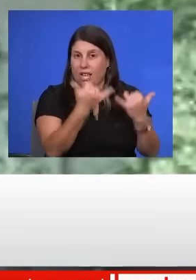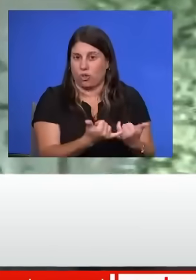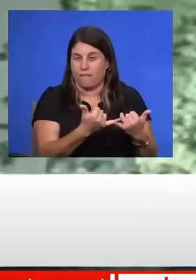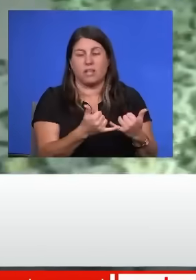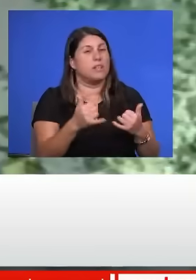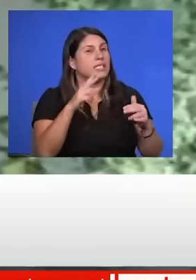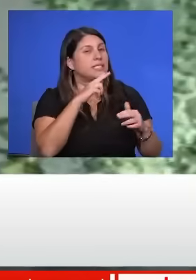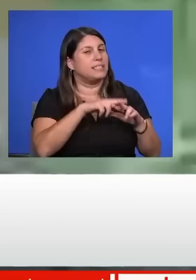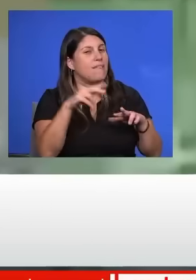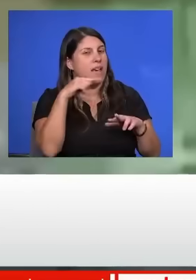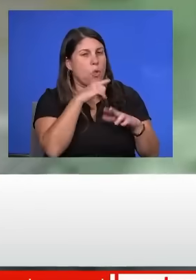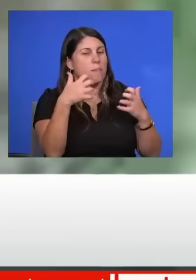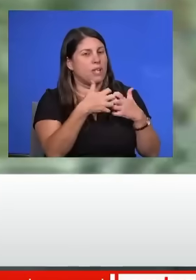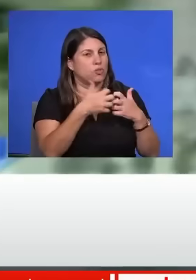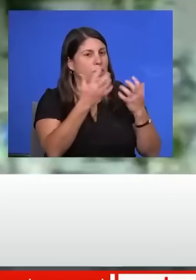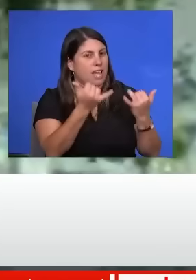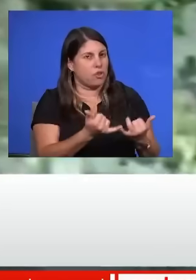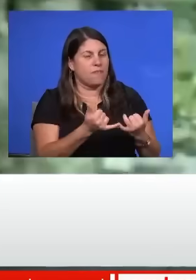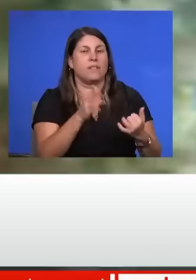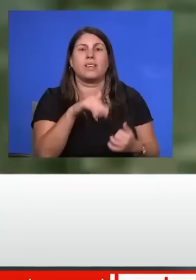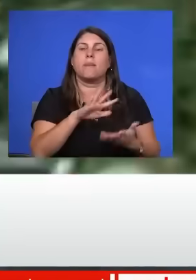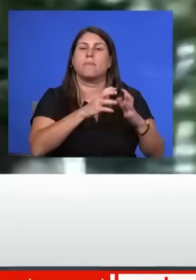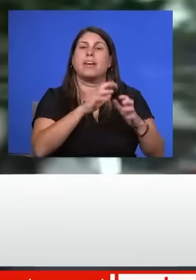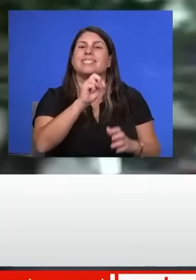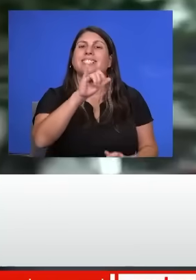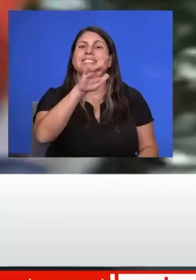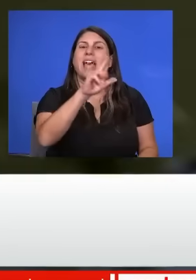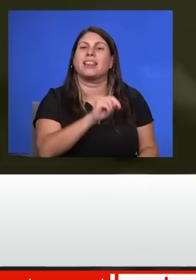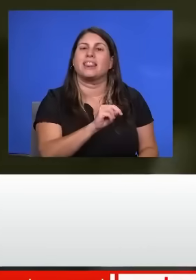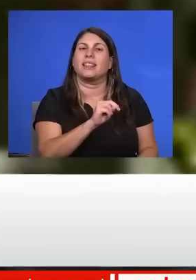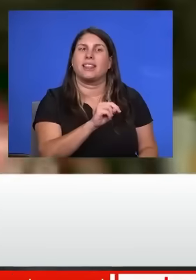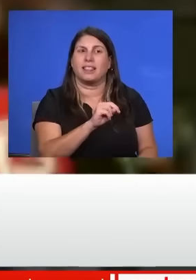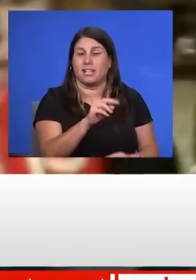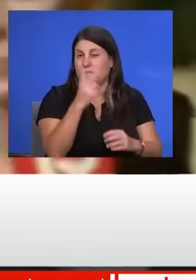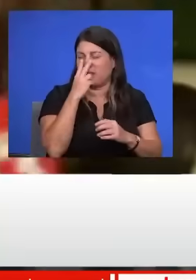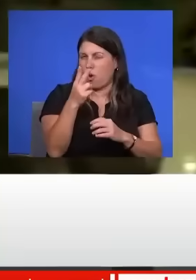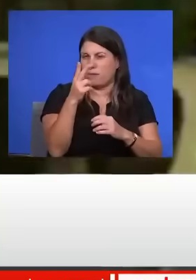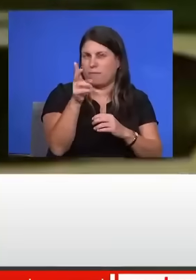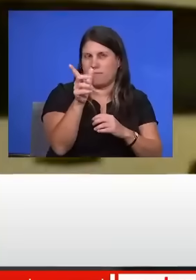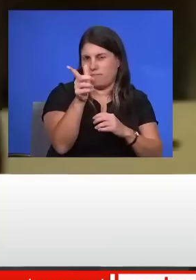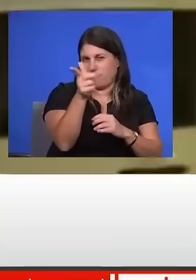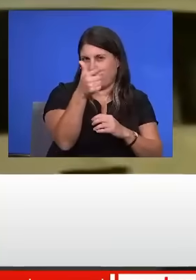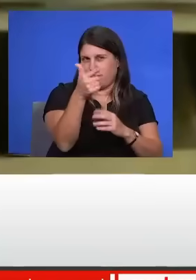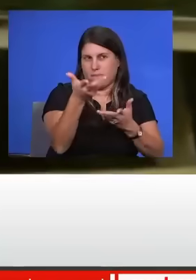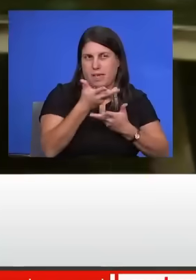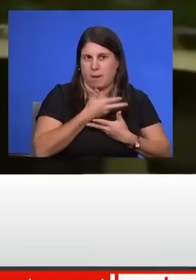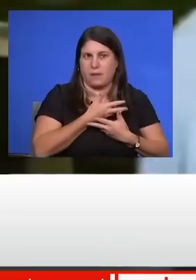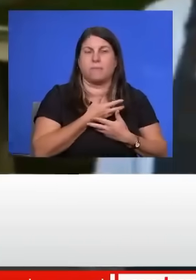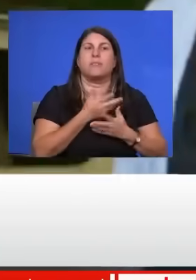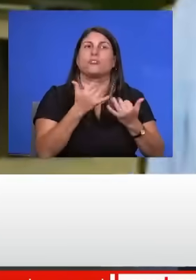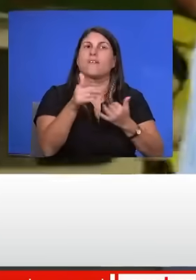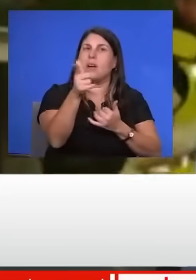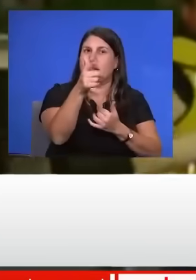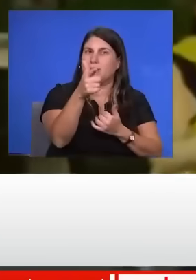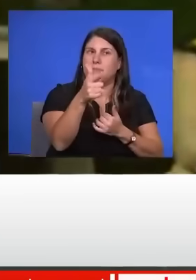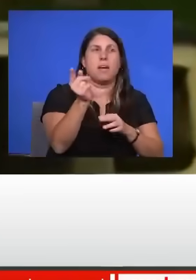באשדוד ובניצן. ברקע התמונות שאנחנו מקבלים, המצלמה שלנו מלווה אותך שם בזירה ליד ראש העיר,